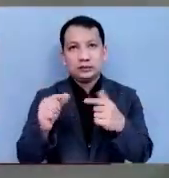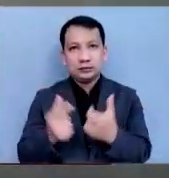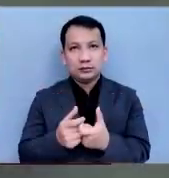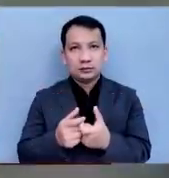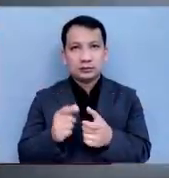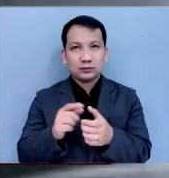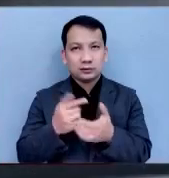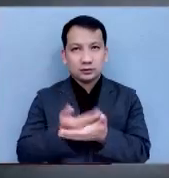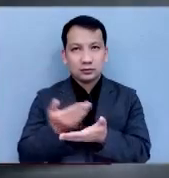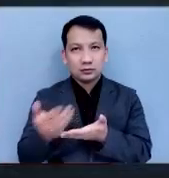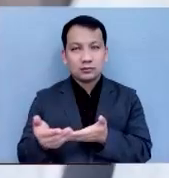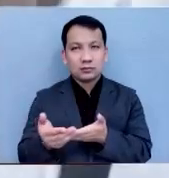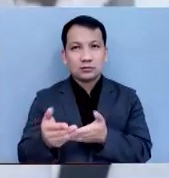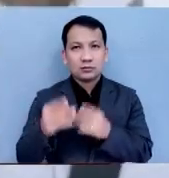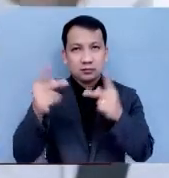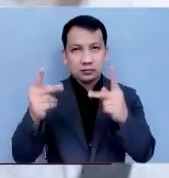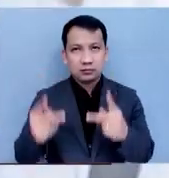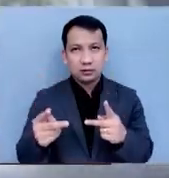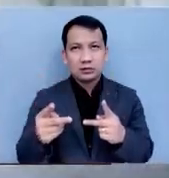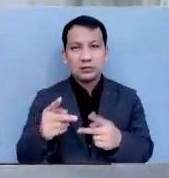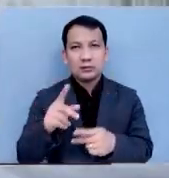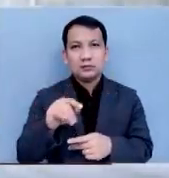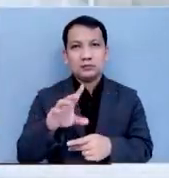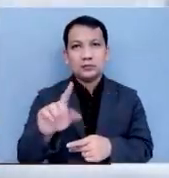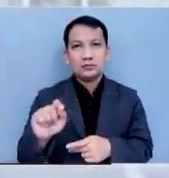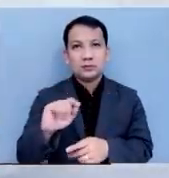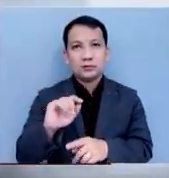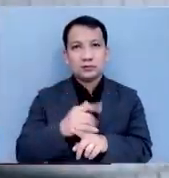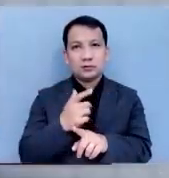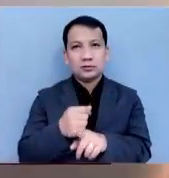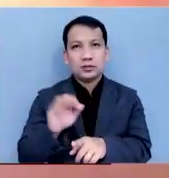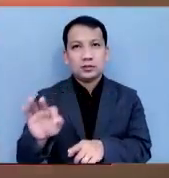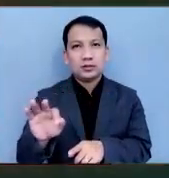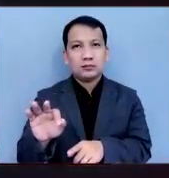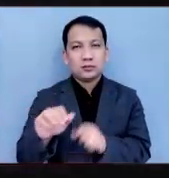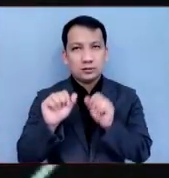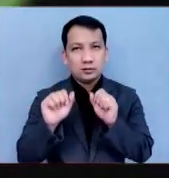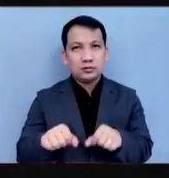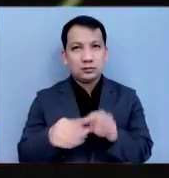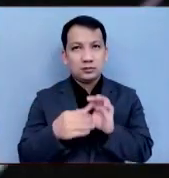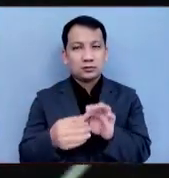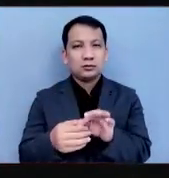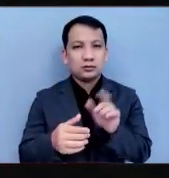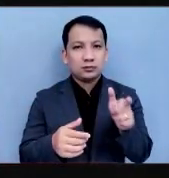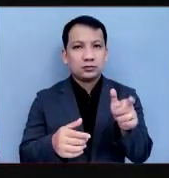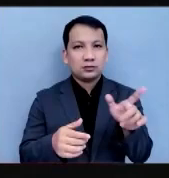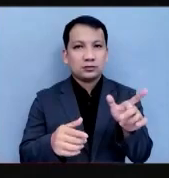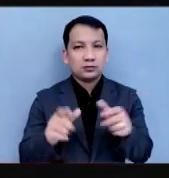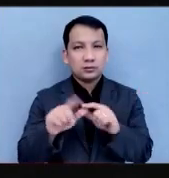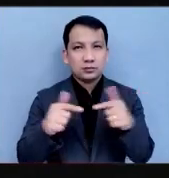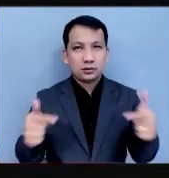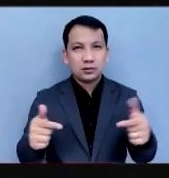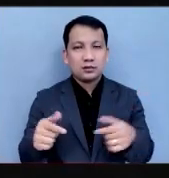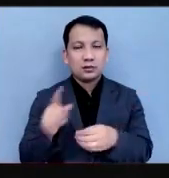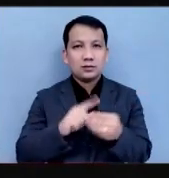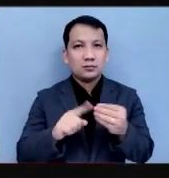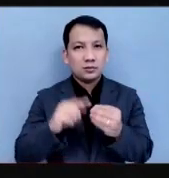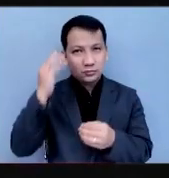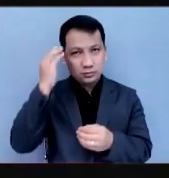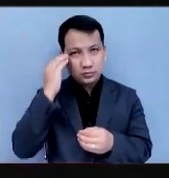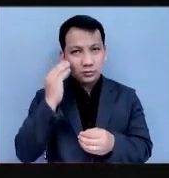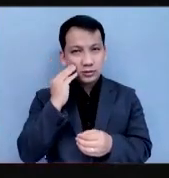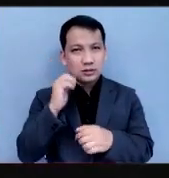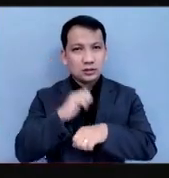ang libro sa website ng BTS simula July 9 at available ito sa 23 languages. May Korean,